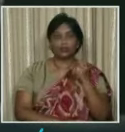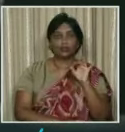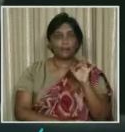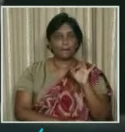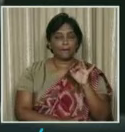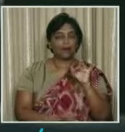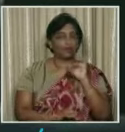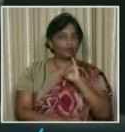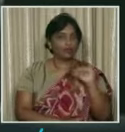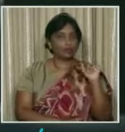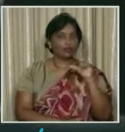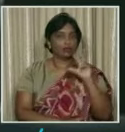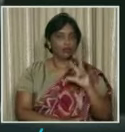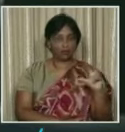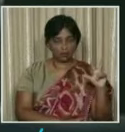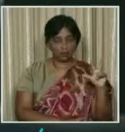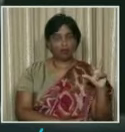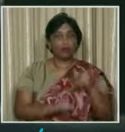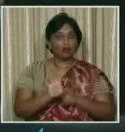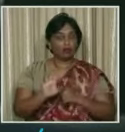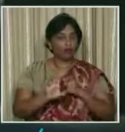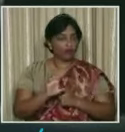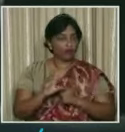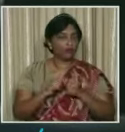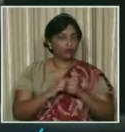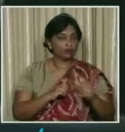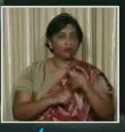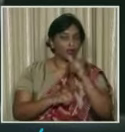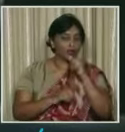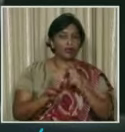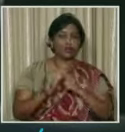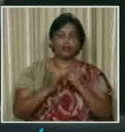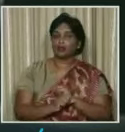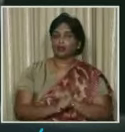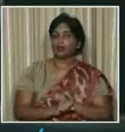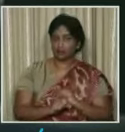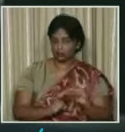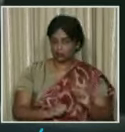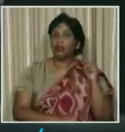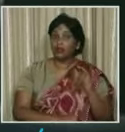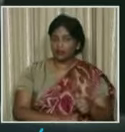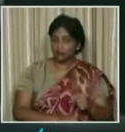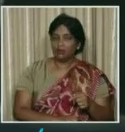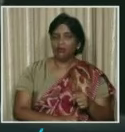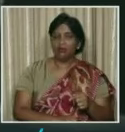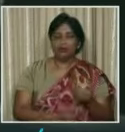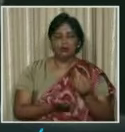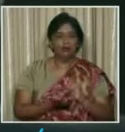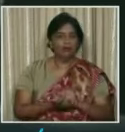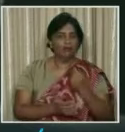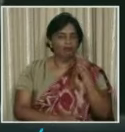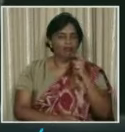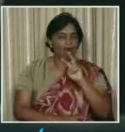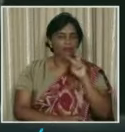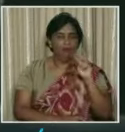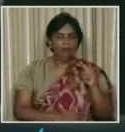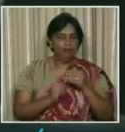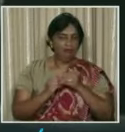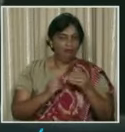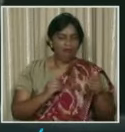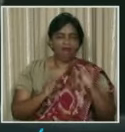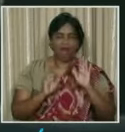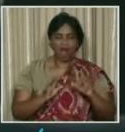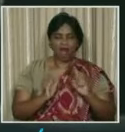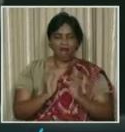2015 16 17 18 මේ වර්ෂවල එකකවත් ගිණුම් වාර්තා නැතුව තිබුණේ. දැන් තමයි ආපහු 2022 වෙනකන් ගෙනල්ලා